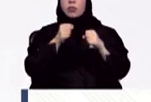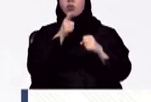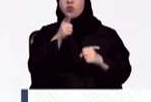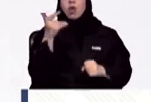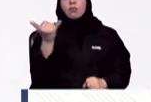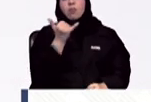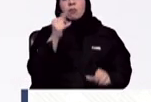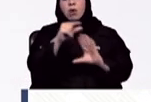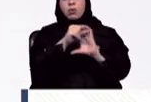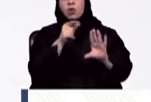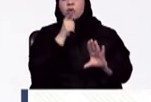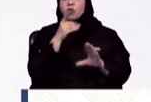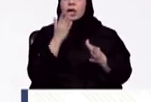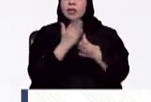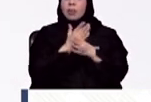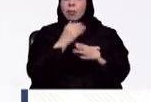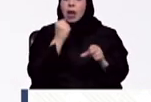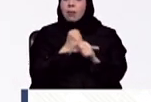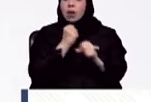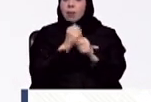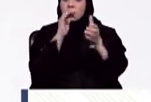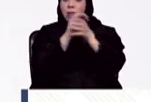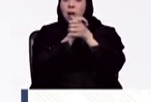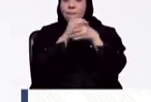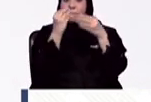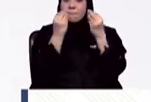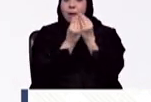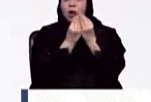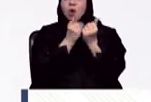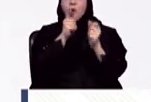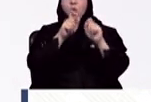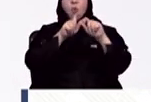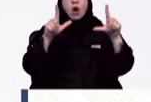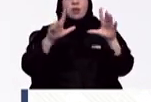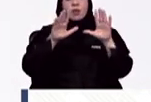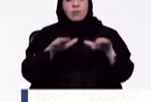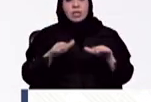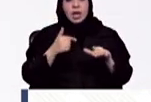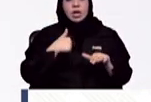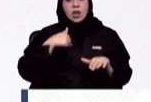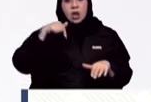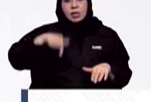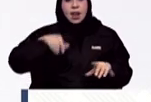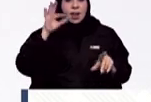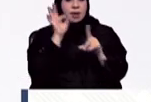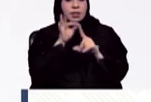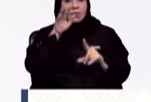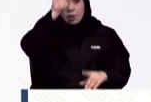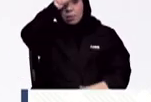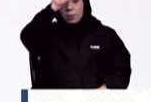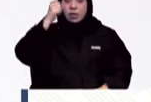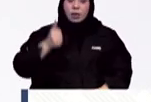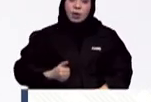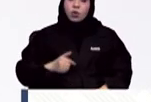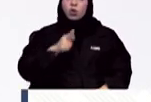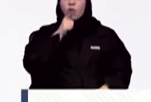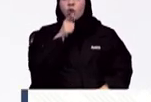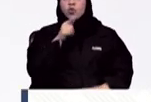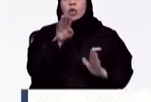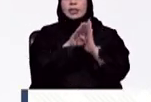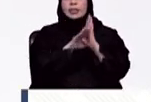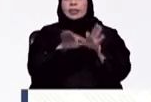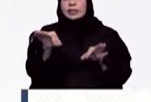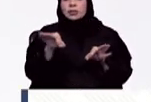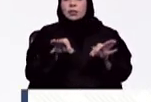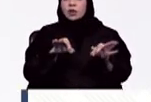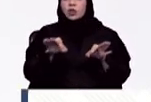الموضوع. فهذا التكاتف فعلا يعكس احنا هدف مملكة البحرين واستراتيجية مملكة البحرين